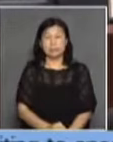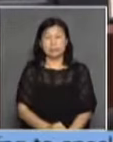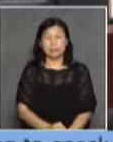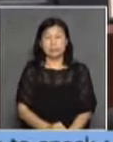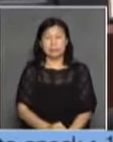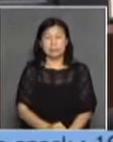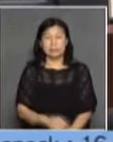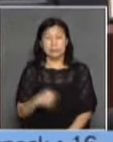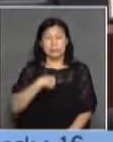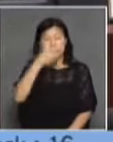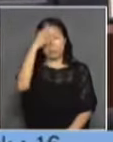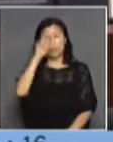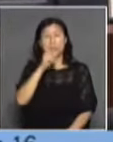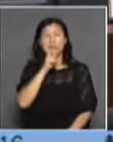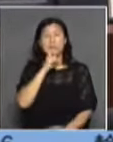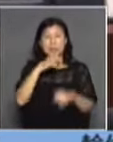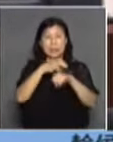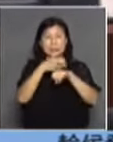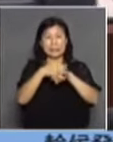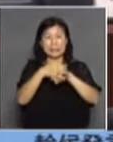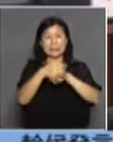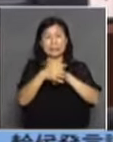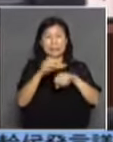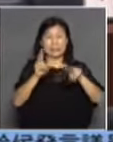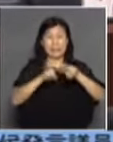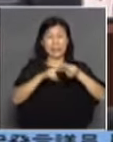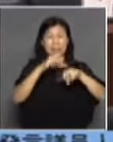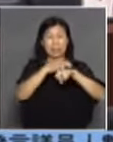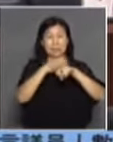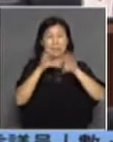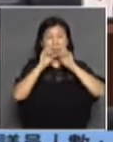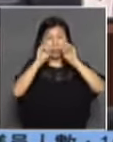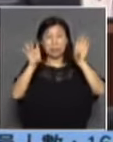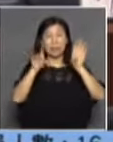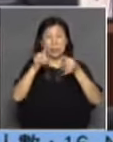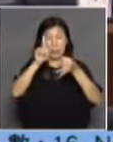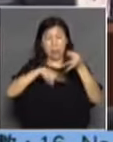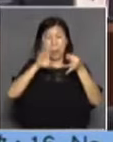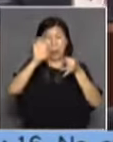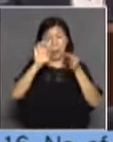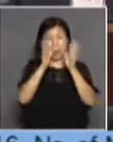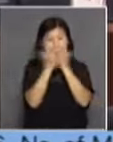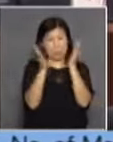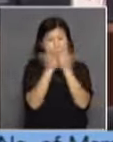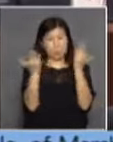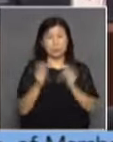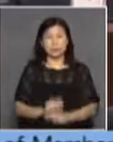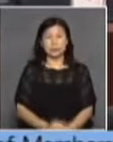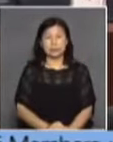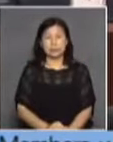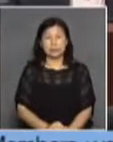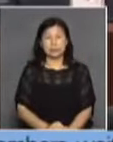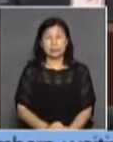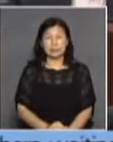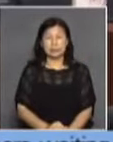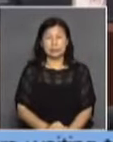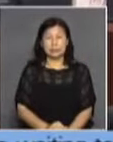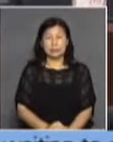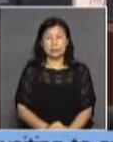我哋知道國務院咧就早前咧就係、是、發表咗一份白皮書嘅，咁咧就而